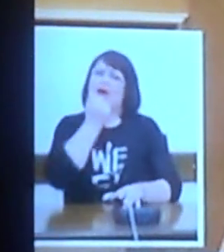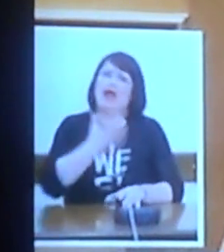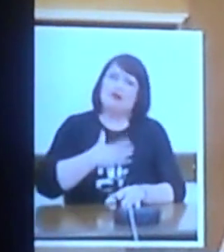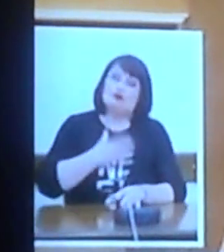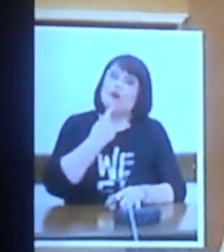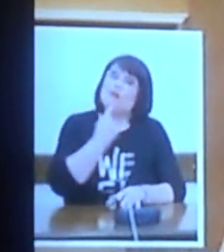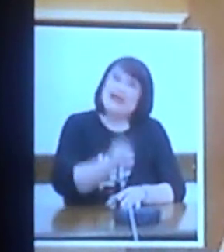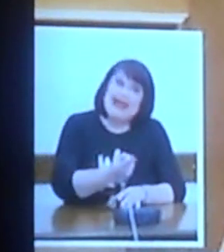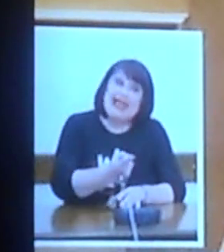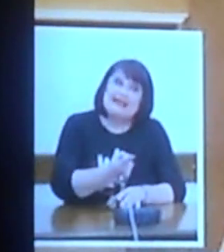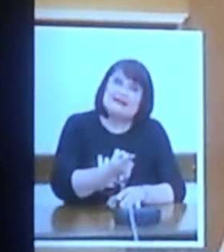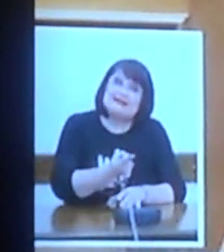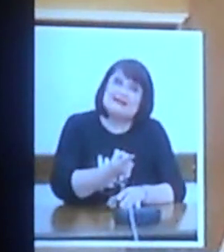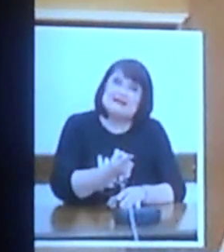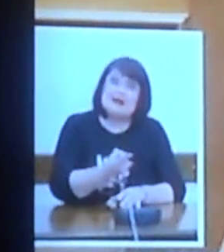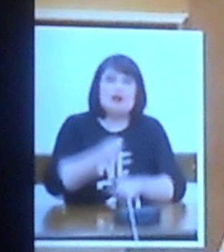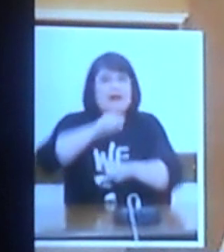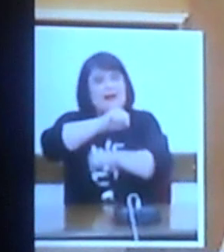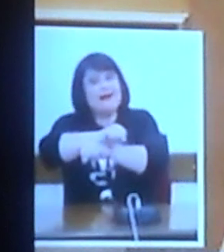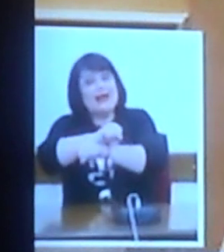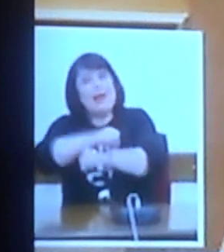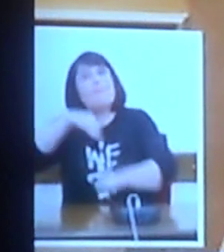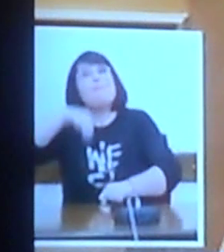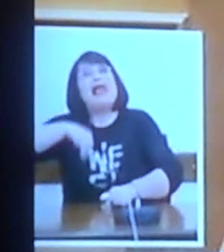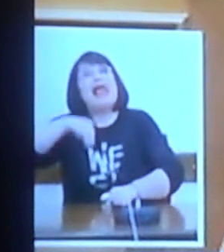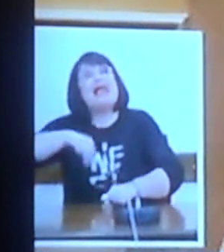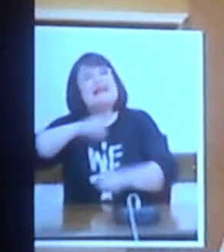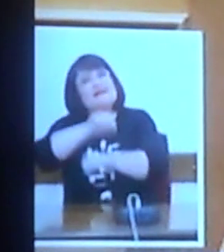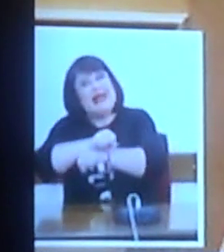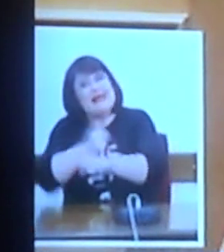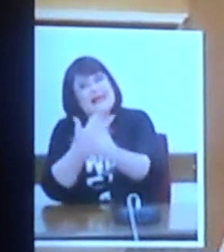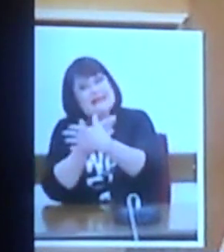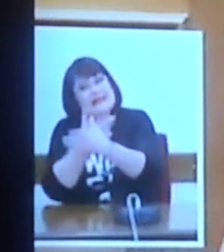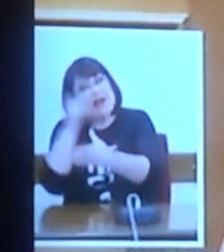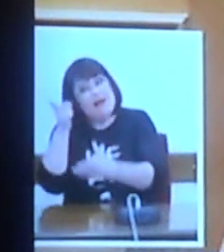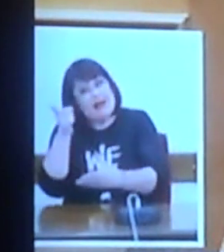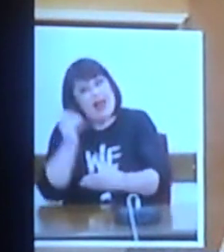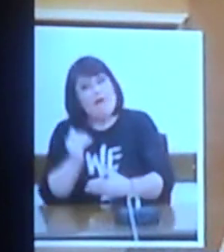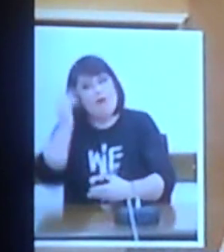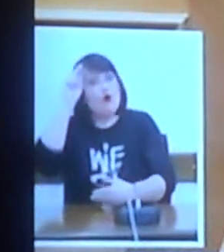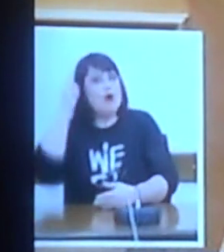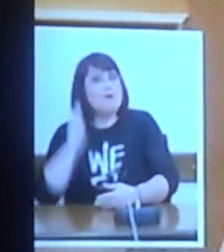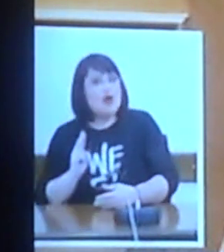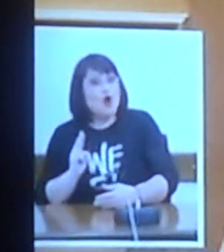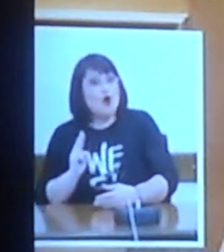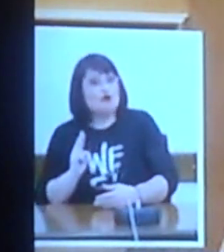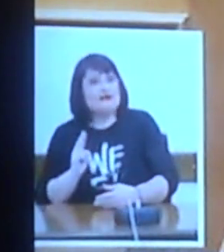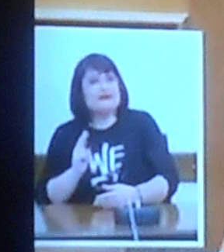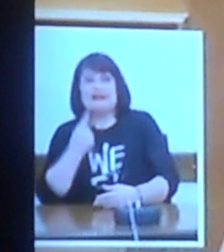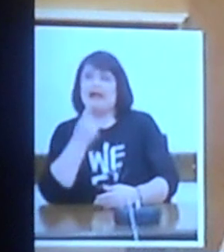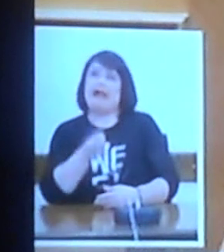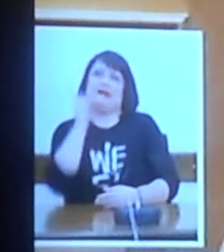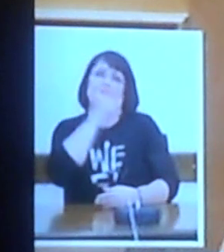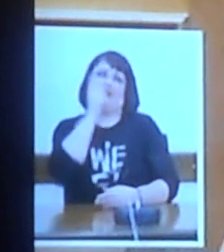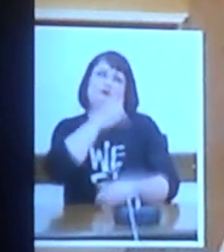δέχεστε το φυλακισμένο Μπελέρι να διαμαρτύρονται άλλοι για εμάς και να θεωρήσετε ψευτοπατριώτης ή